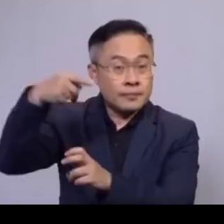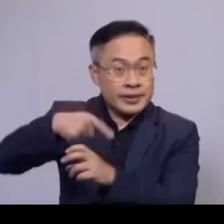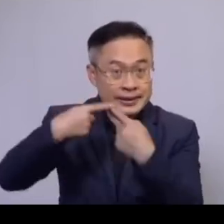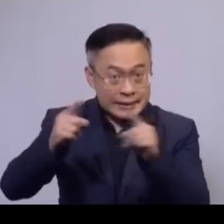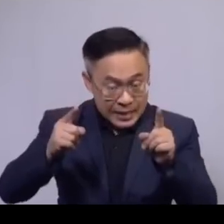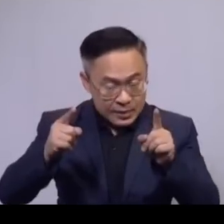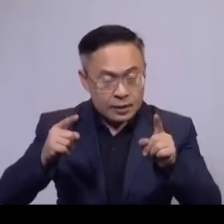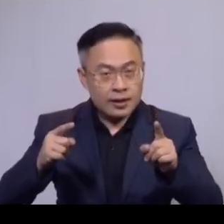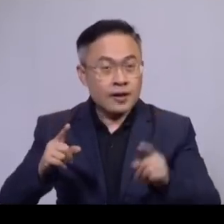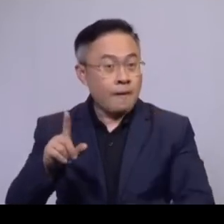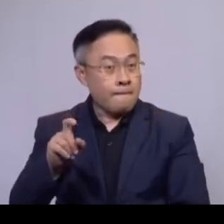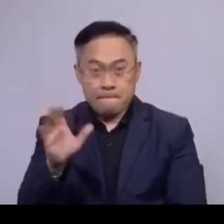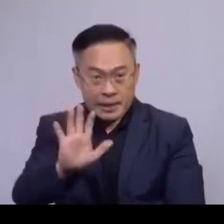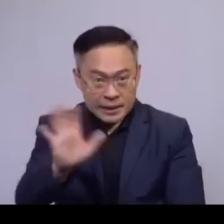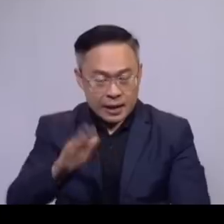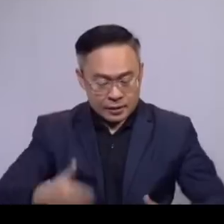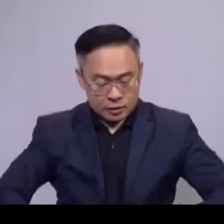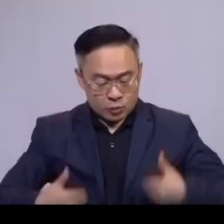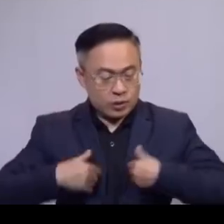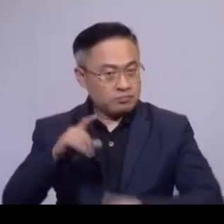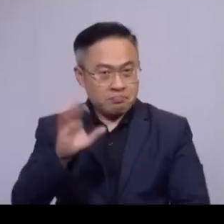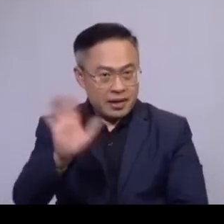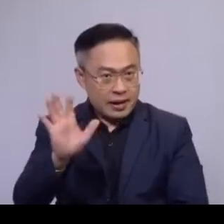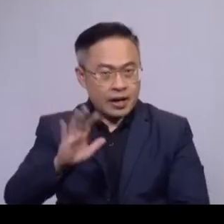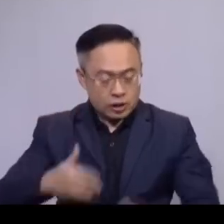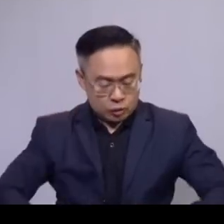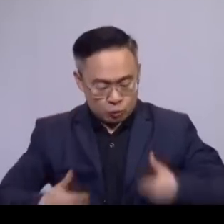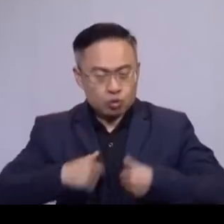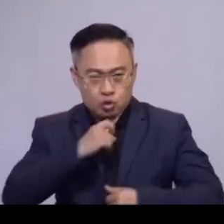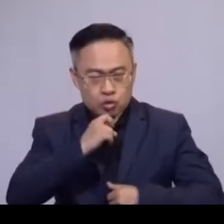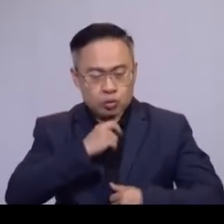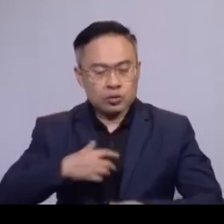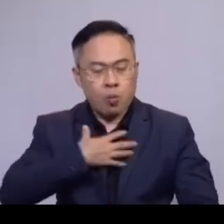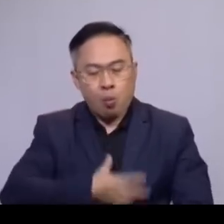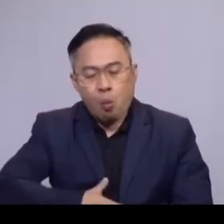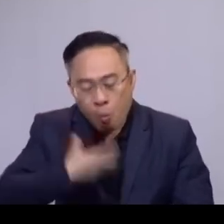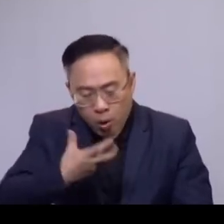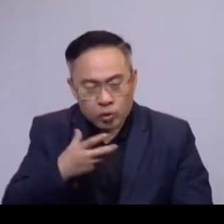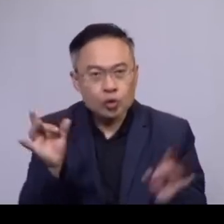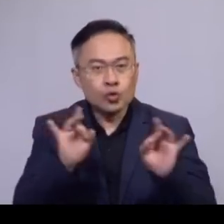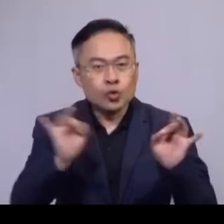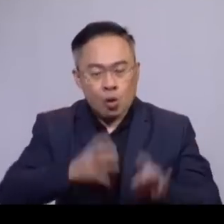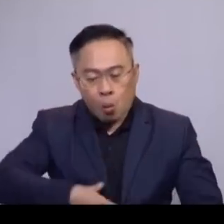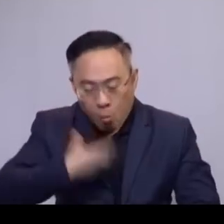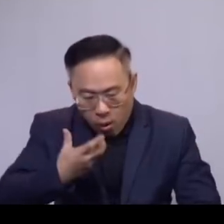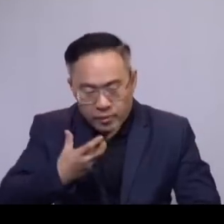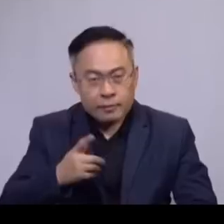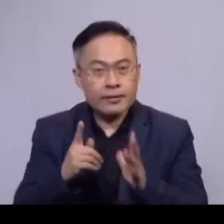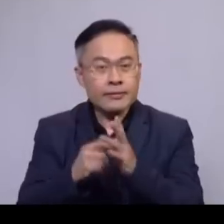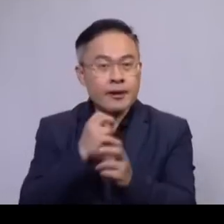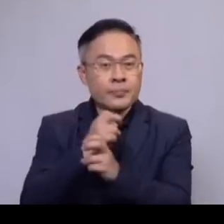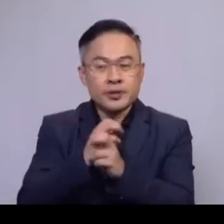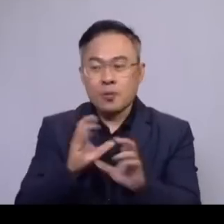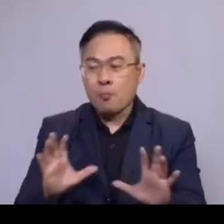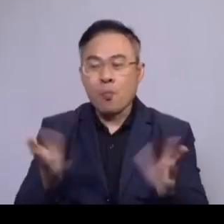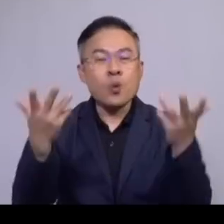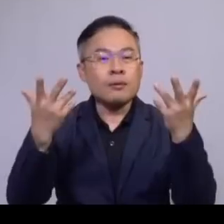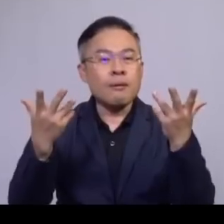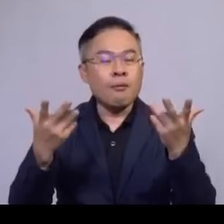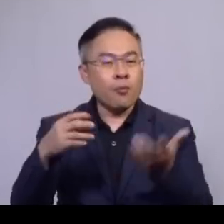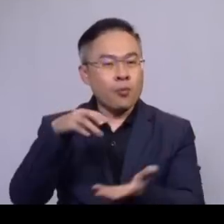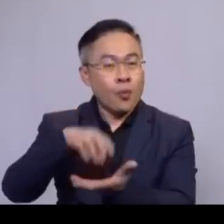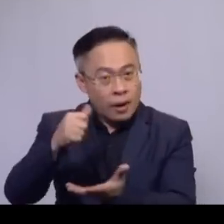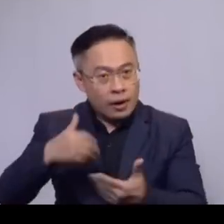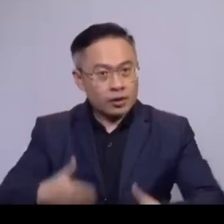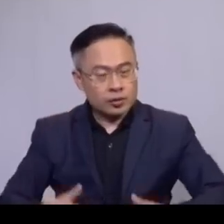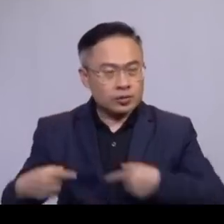ะครับการนัดหมายนะครับว่าจะเดินทางมาให้ข้อมูลแล้วก็ให้ปากคำกับรองผบ.ตร.นะครับนี่คือกุญแจสำคัญที่จะไ